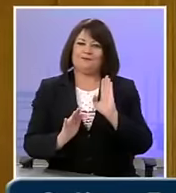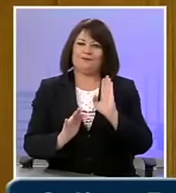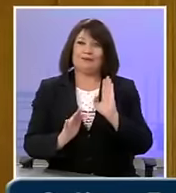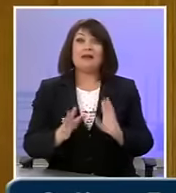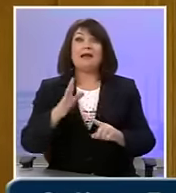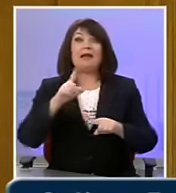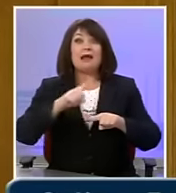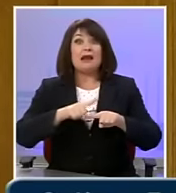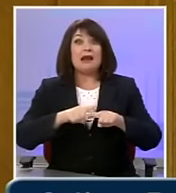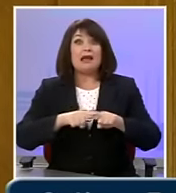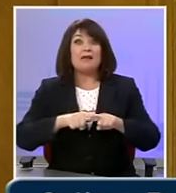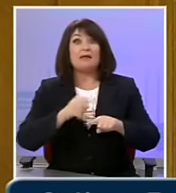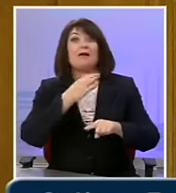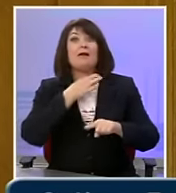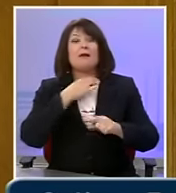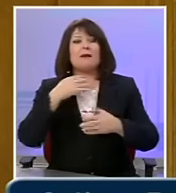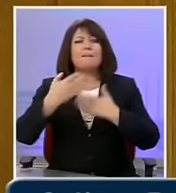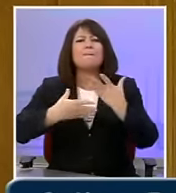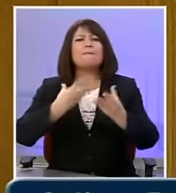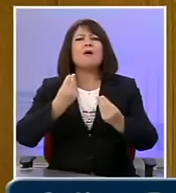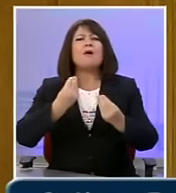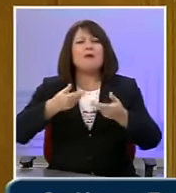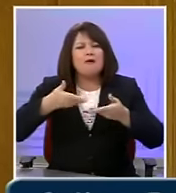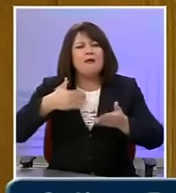χρειάστηκαν πολλές γενιές